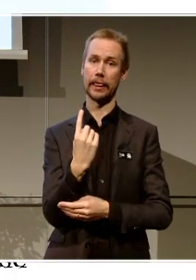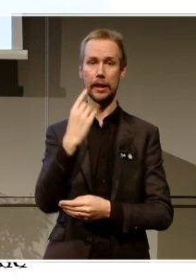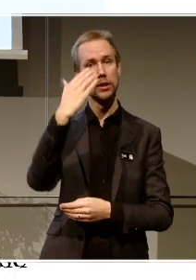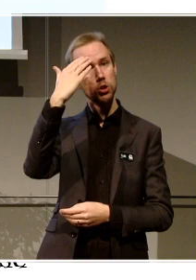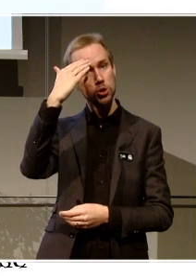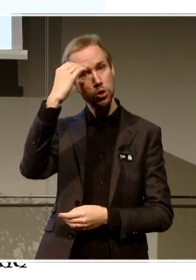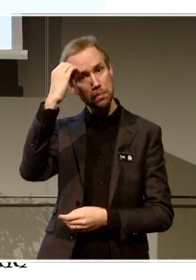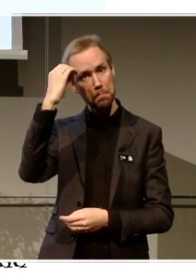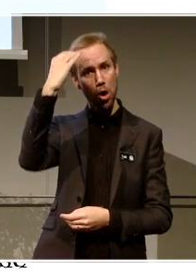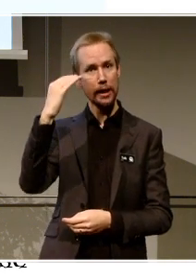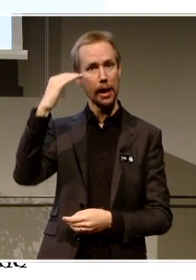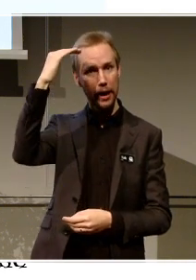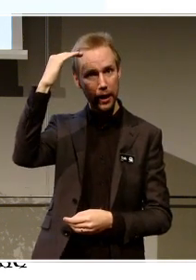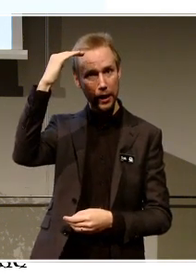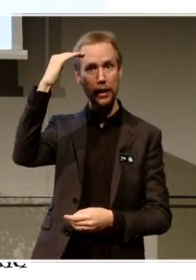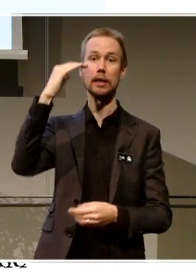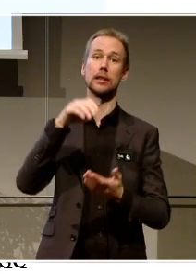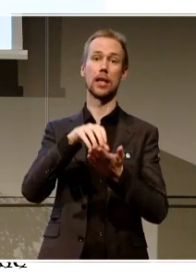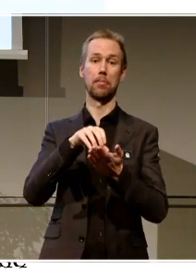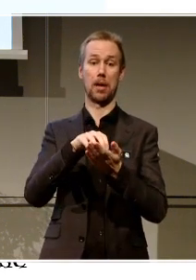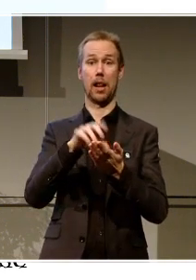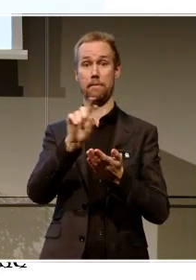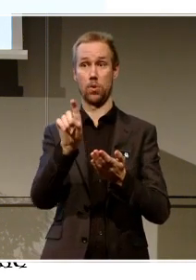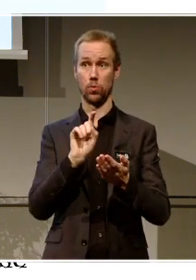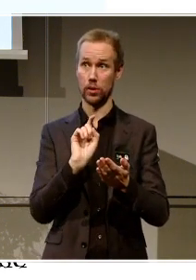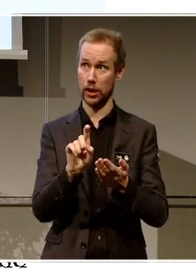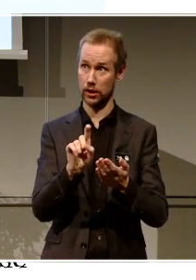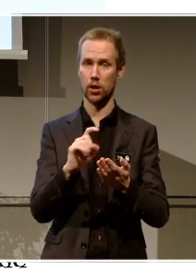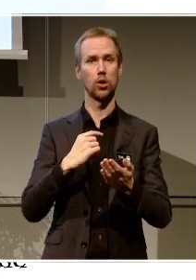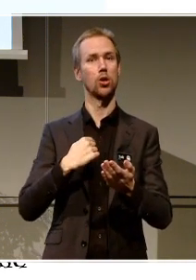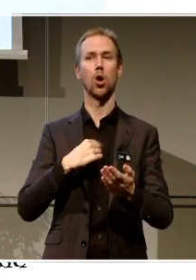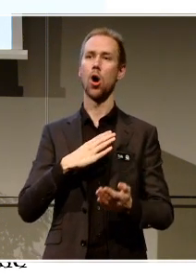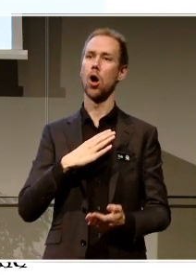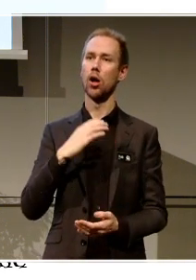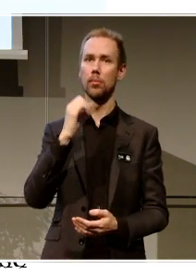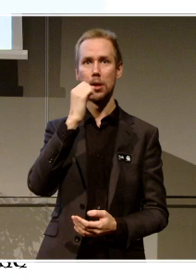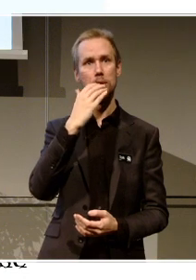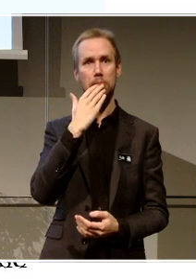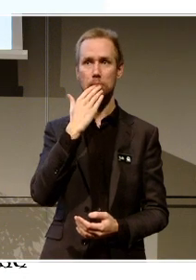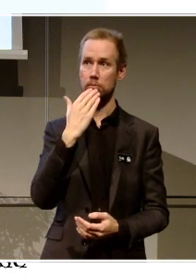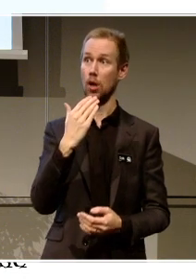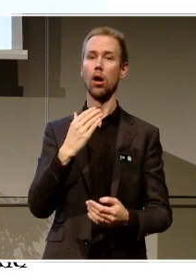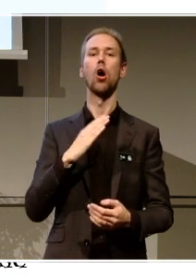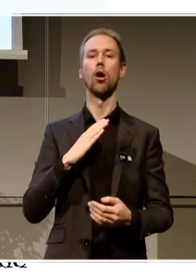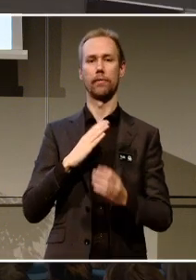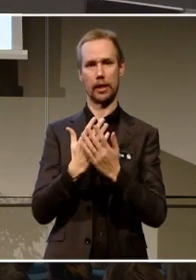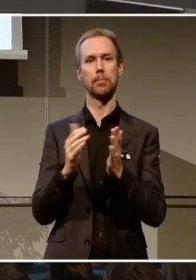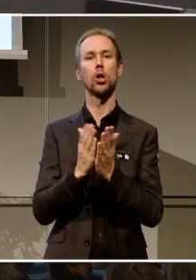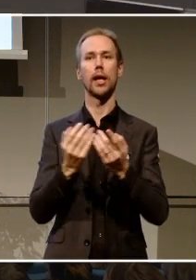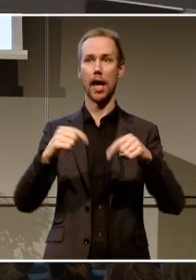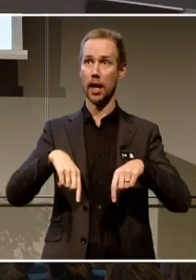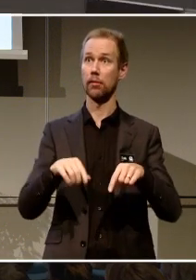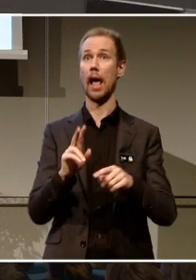efter. Jag har några exemplar av boken här. Annars googlar ni mig och skriver ett mejl så skickar vi den helt gratis. Den finns också på den